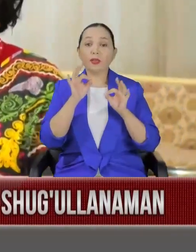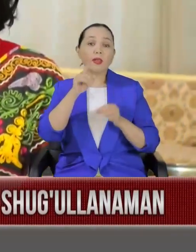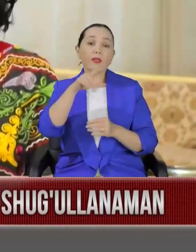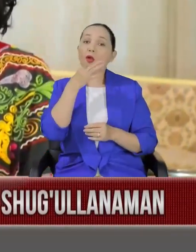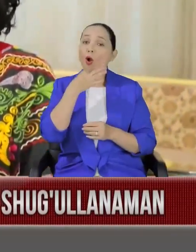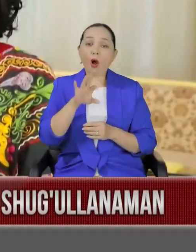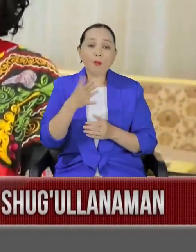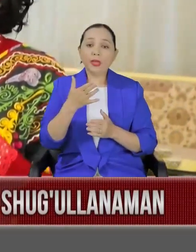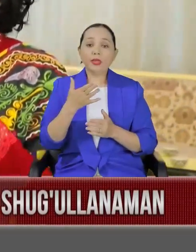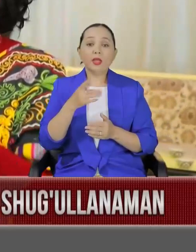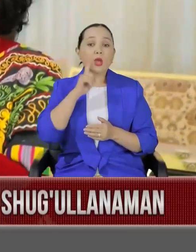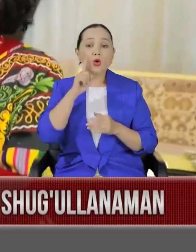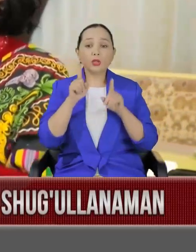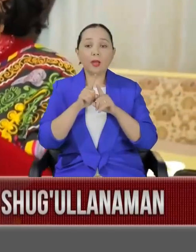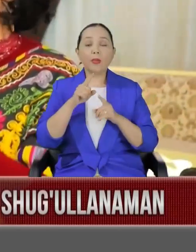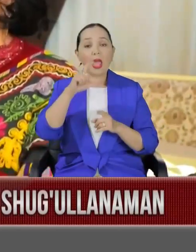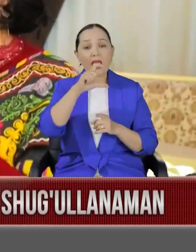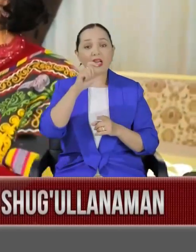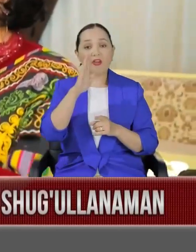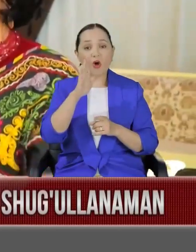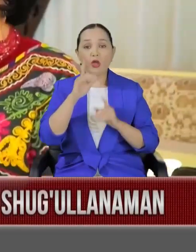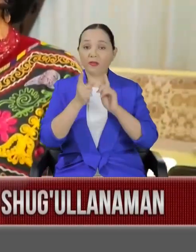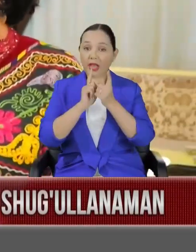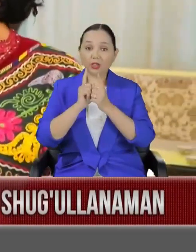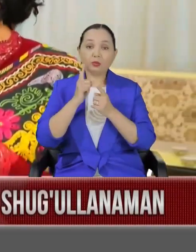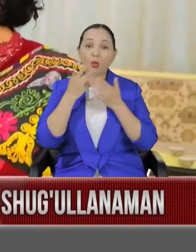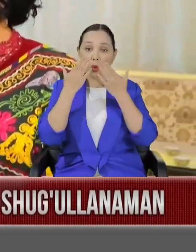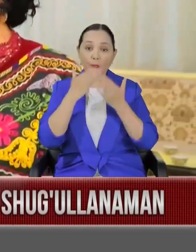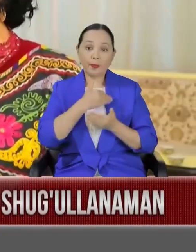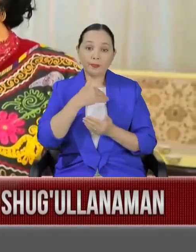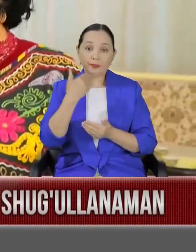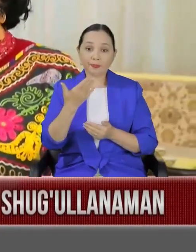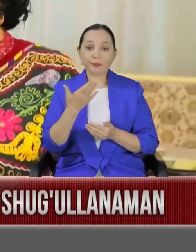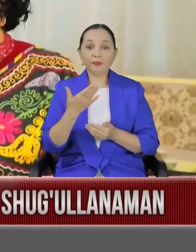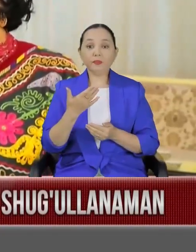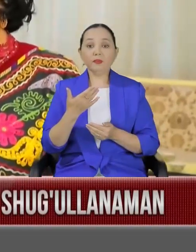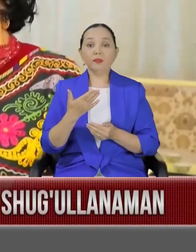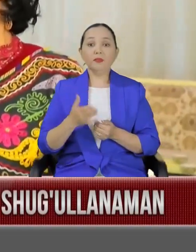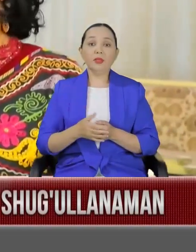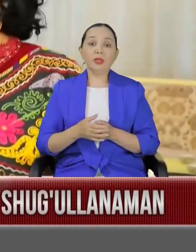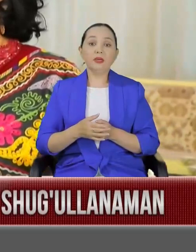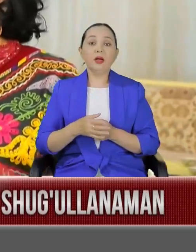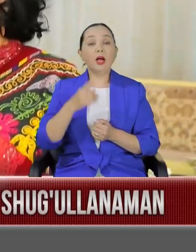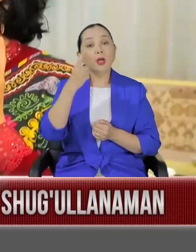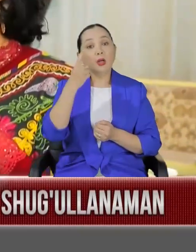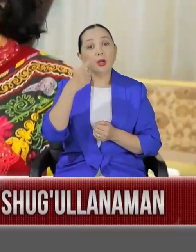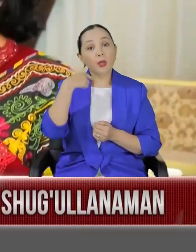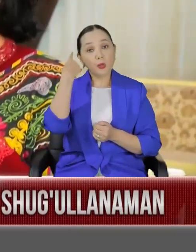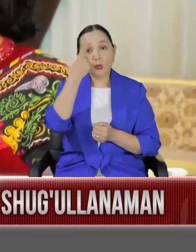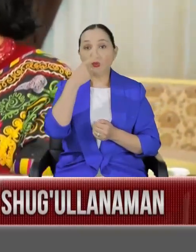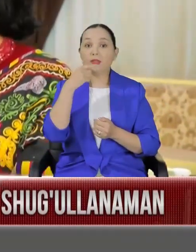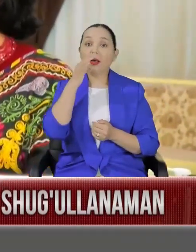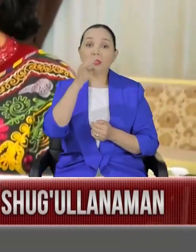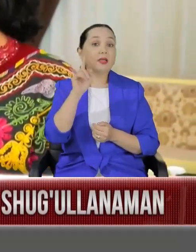ham yoqmaydi va Erkin Vohidov tarjimasida shu narsani o'qib bermoqchiman Faustdan. Yuzga aytsa ne